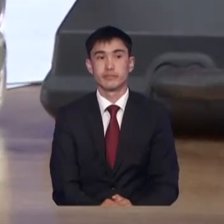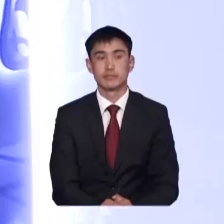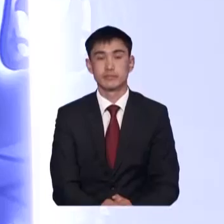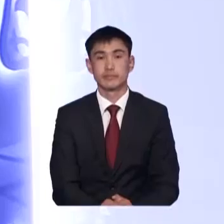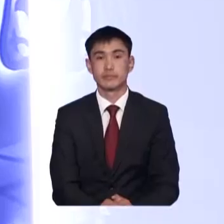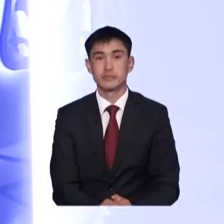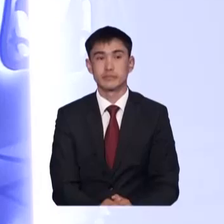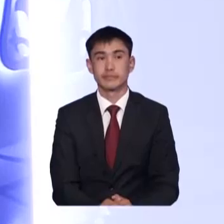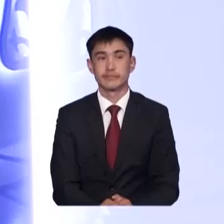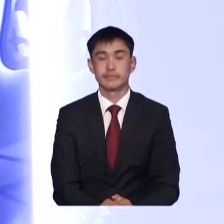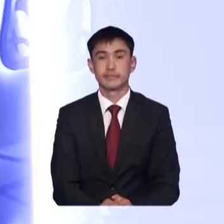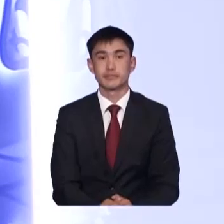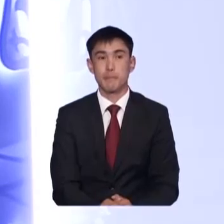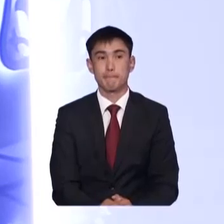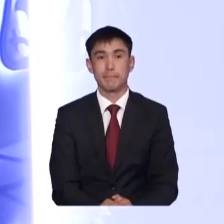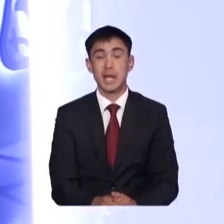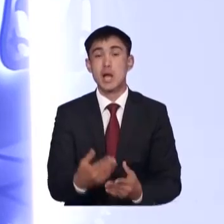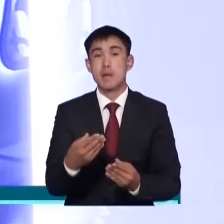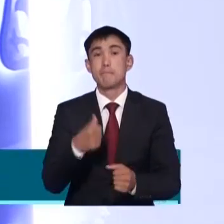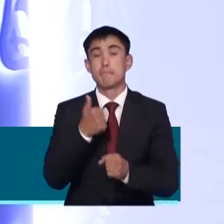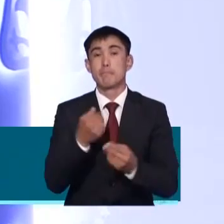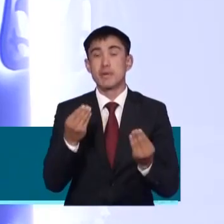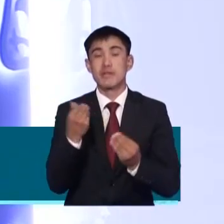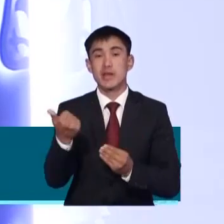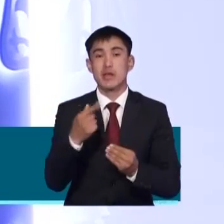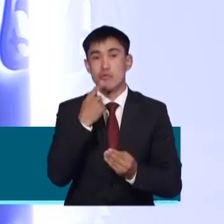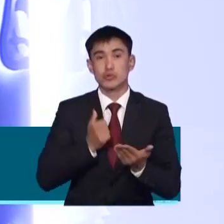военнослужащих привилегии воинской службы